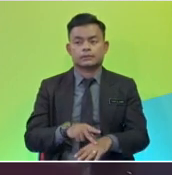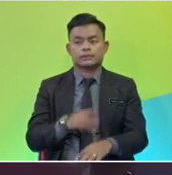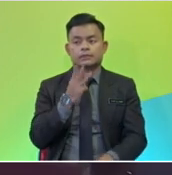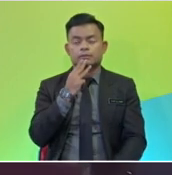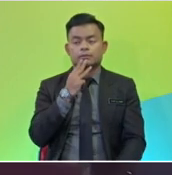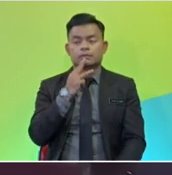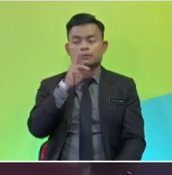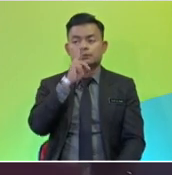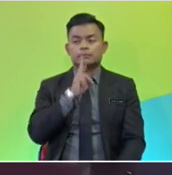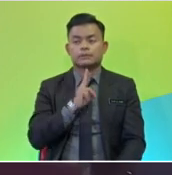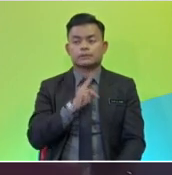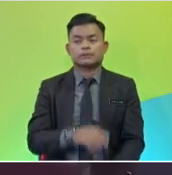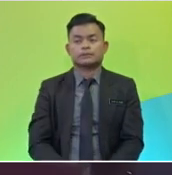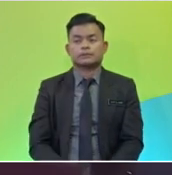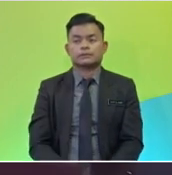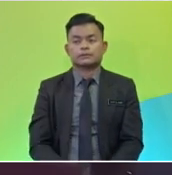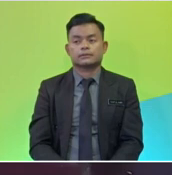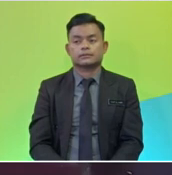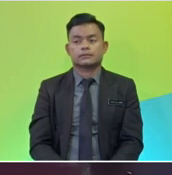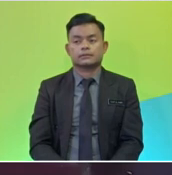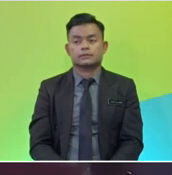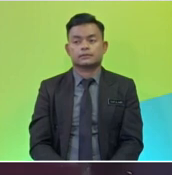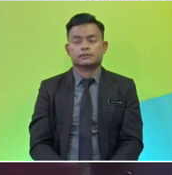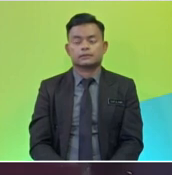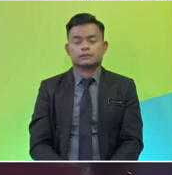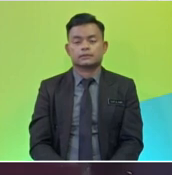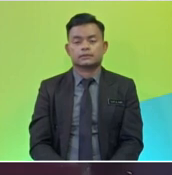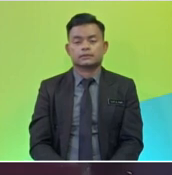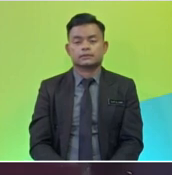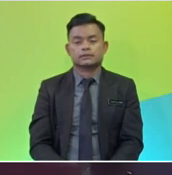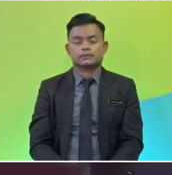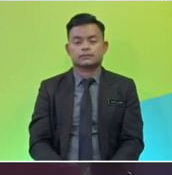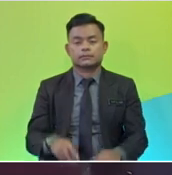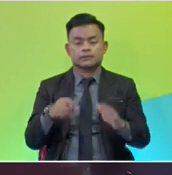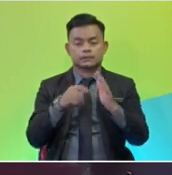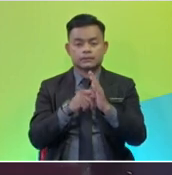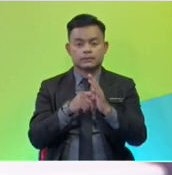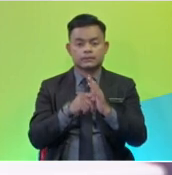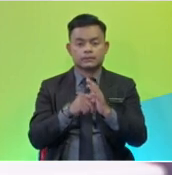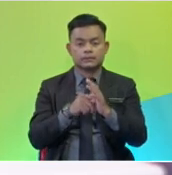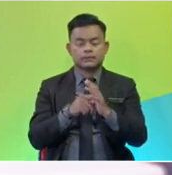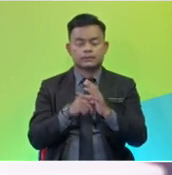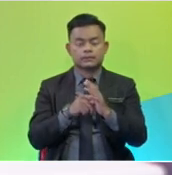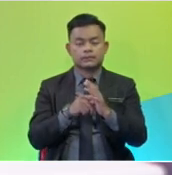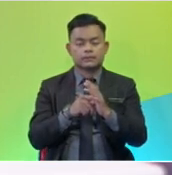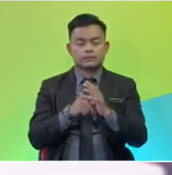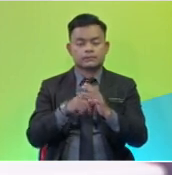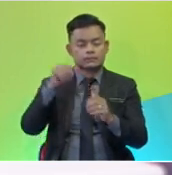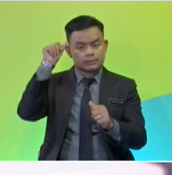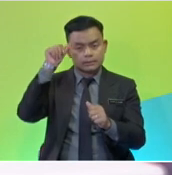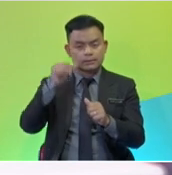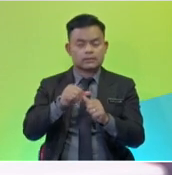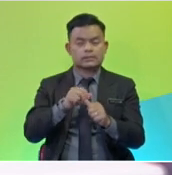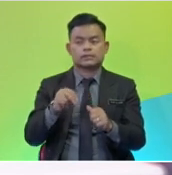Banyak War saya pun akan mengambil warna merah menandakan amaran ya Cikgu okey kita titik-titik